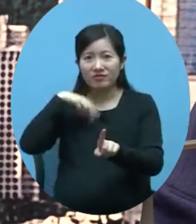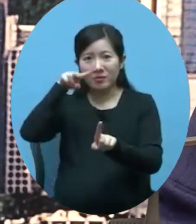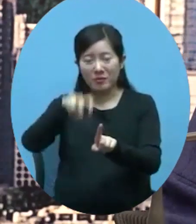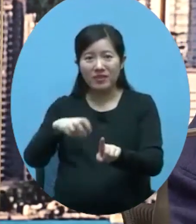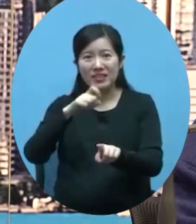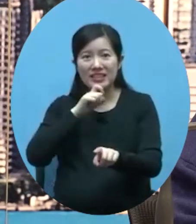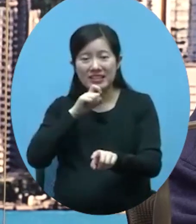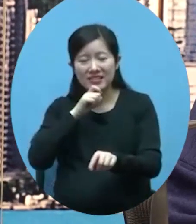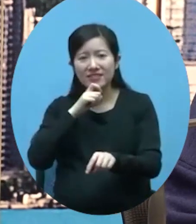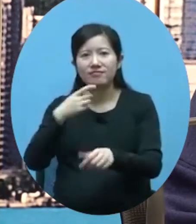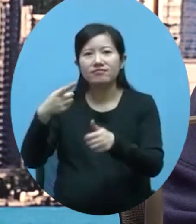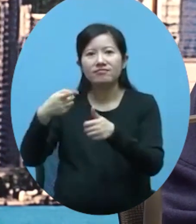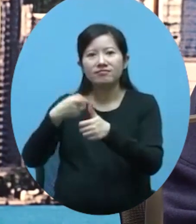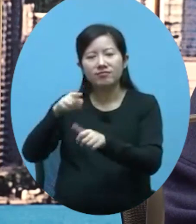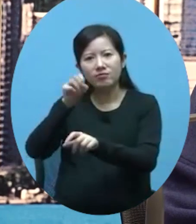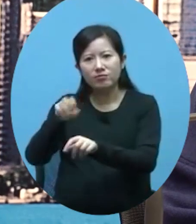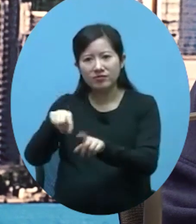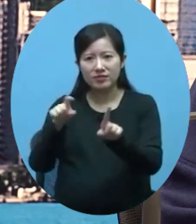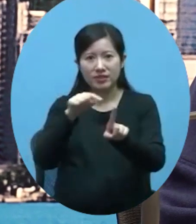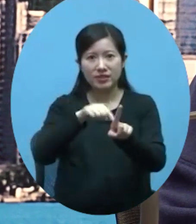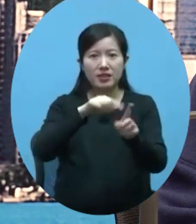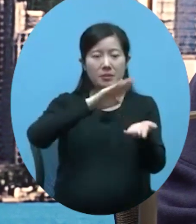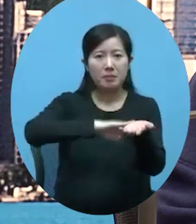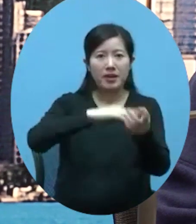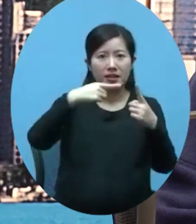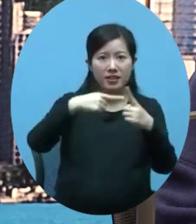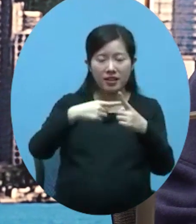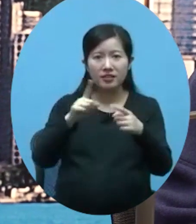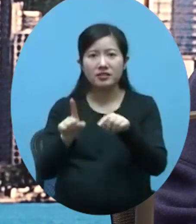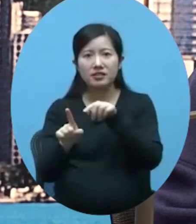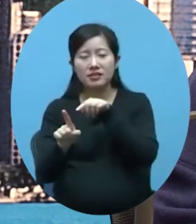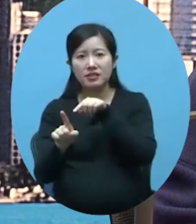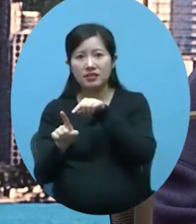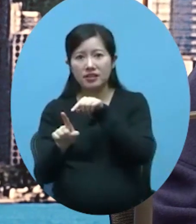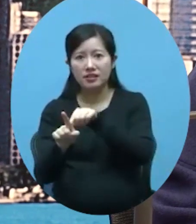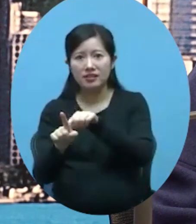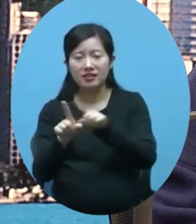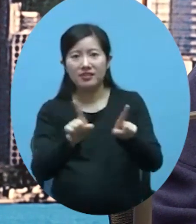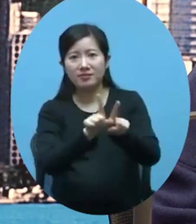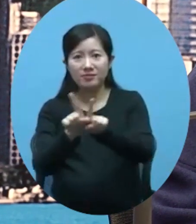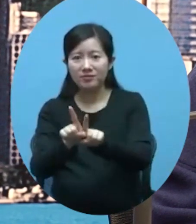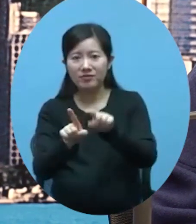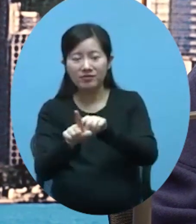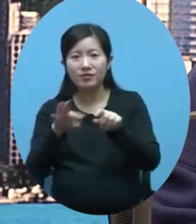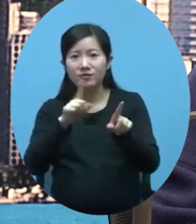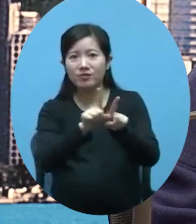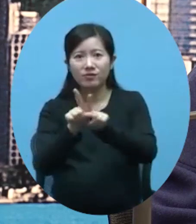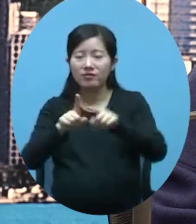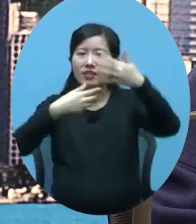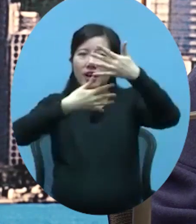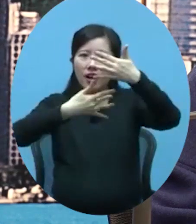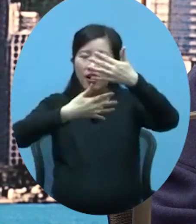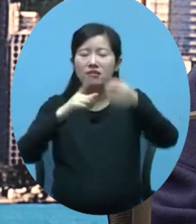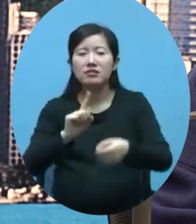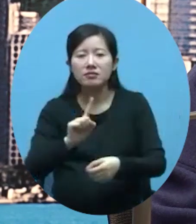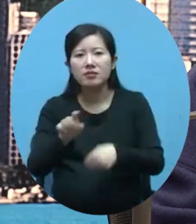就会看看他和那个病者或者是他接触病原的时候那个日子是什么